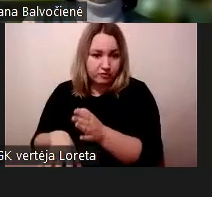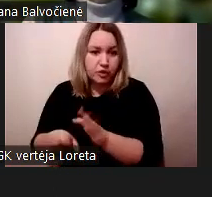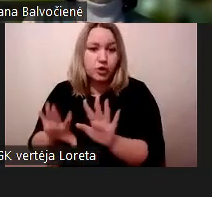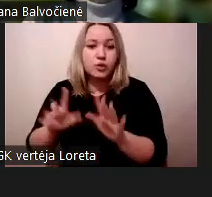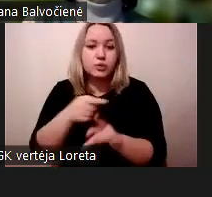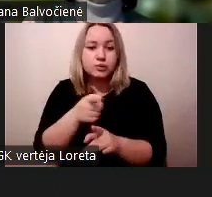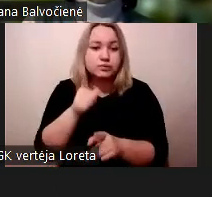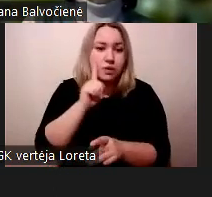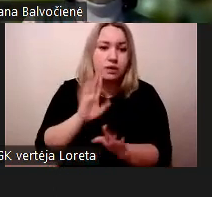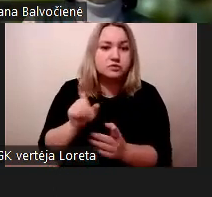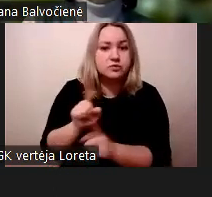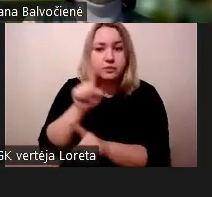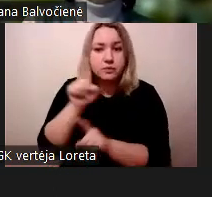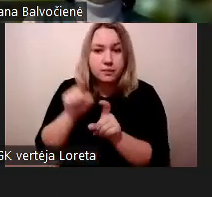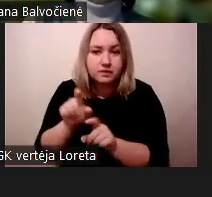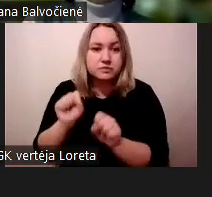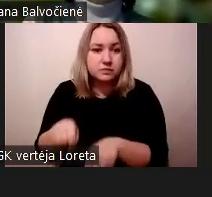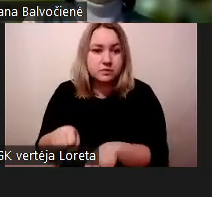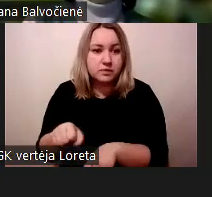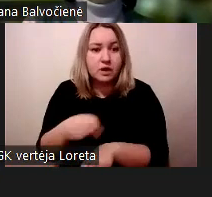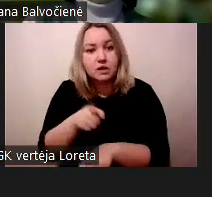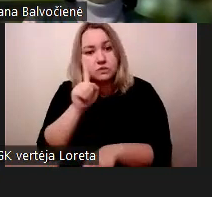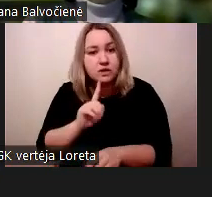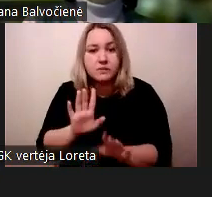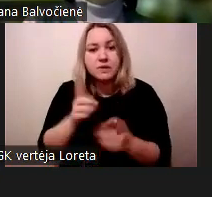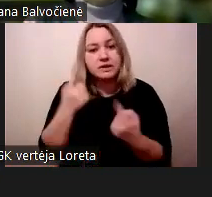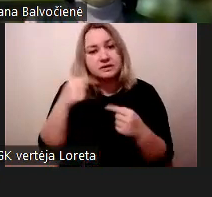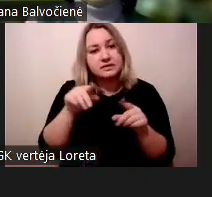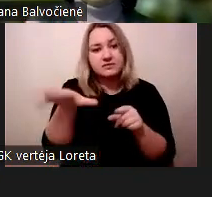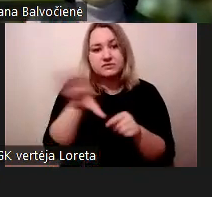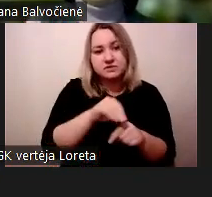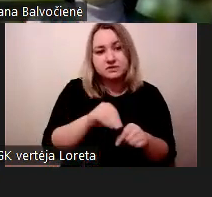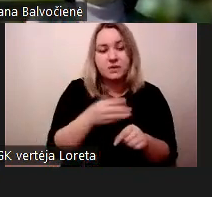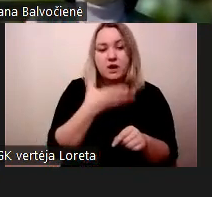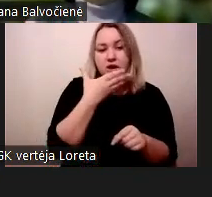kažkas dar nori ko nors paklausti, ar norėtų. O visiems kitiems